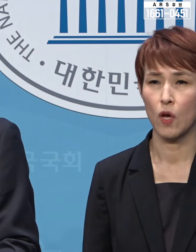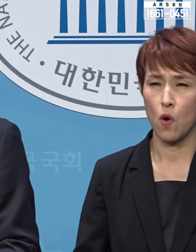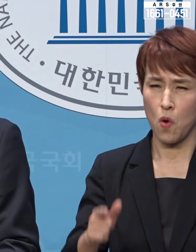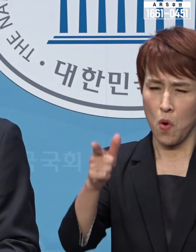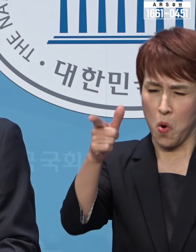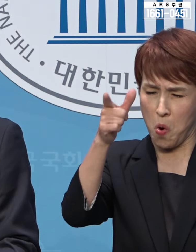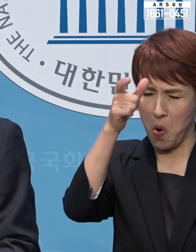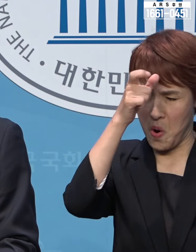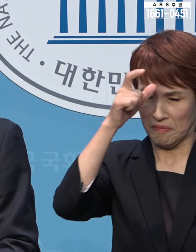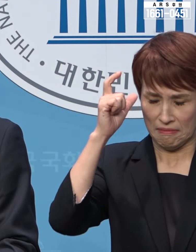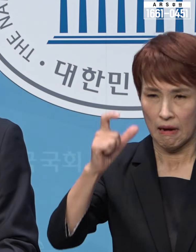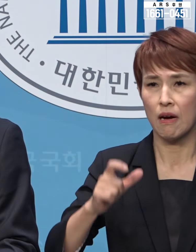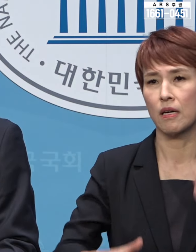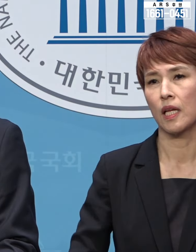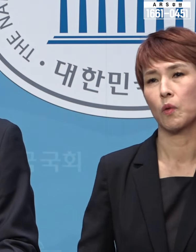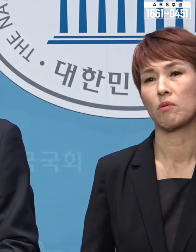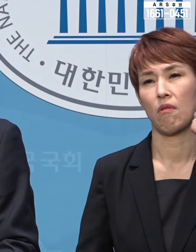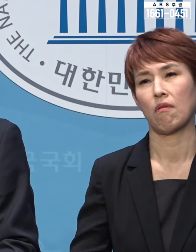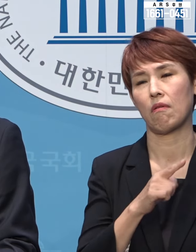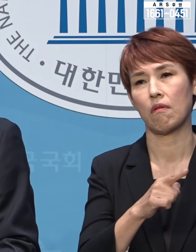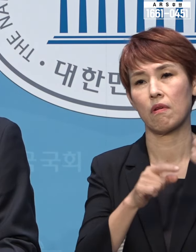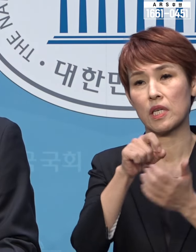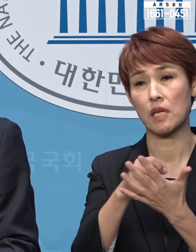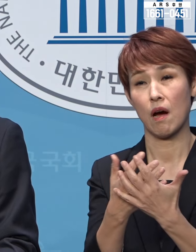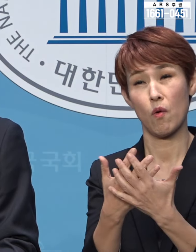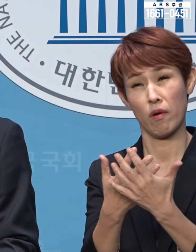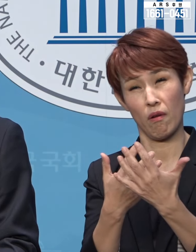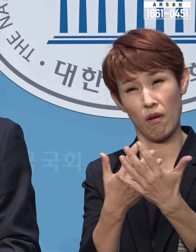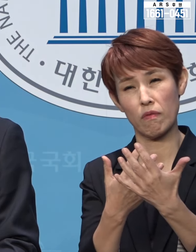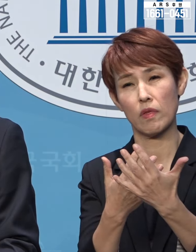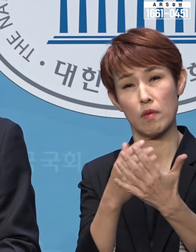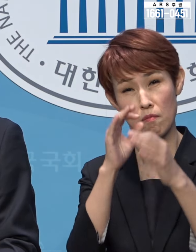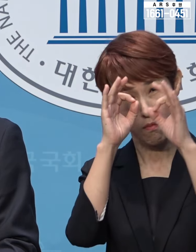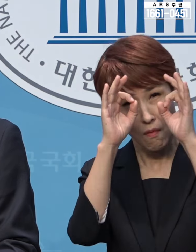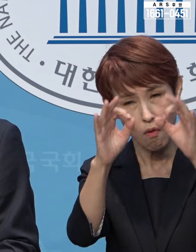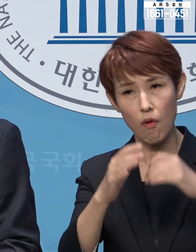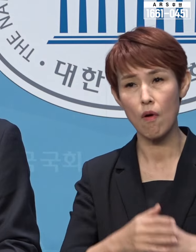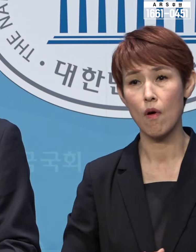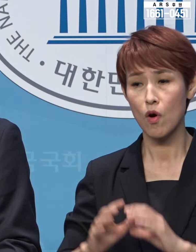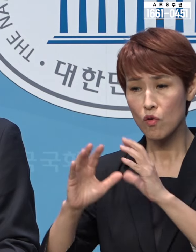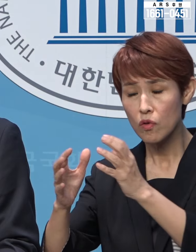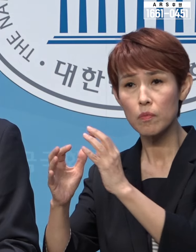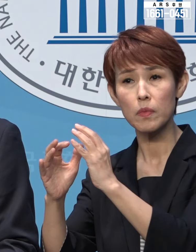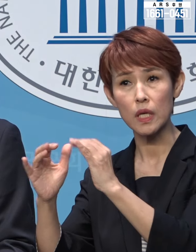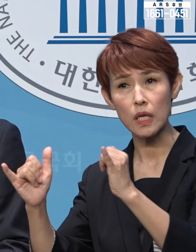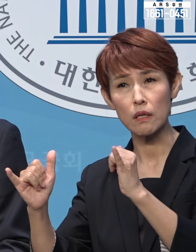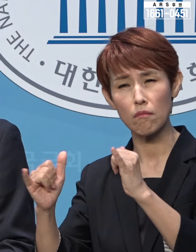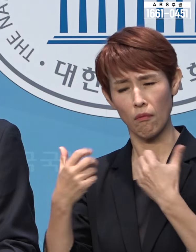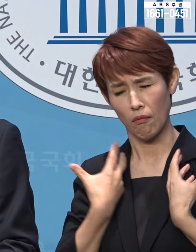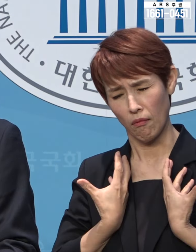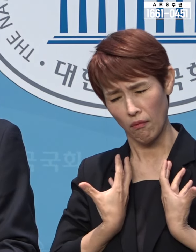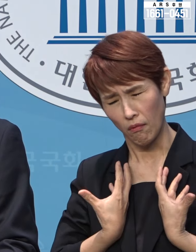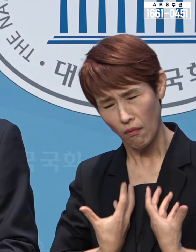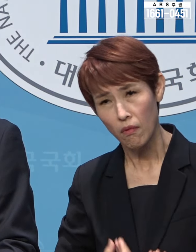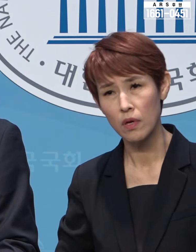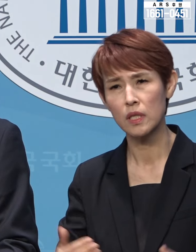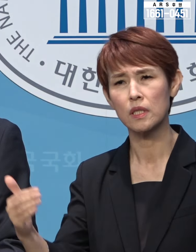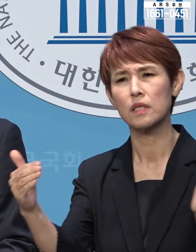고집불통 대통령의 기자 회견 언제까지 국민이 절망해야